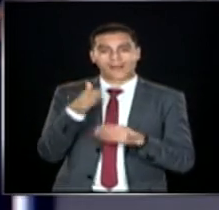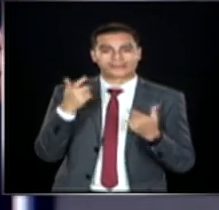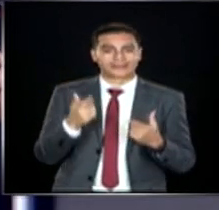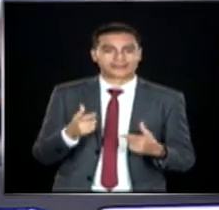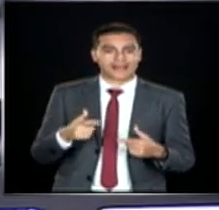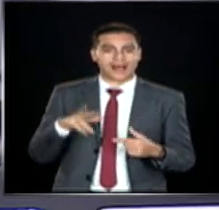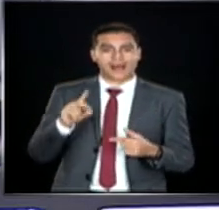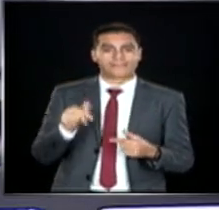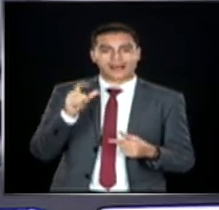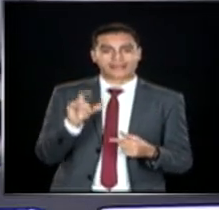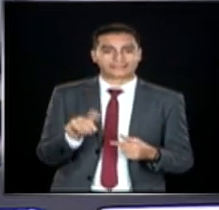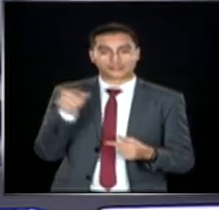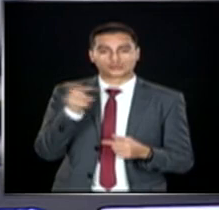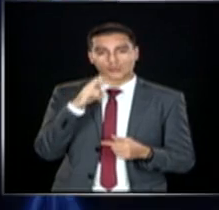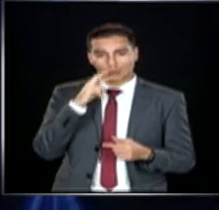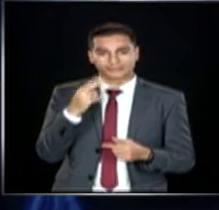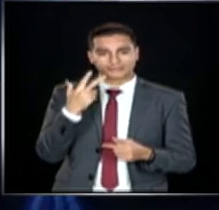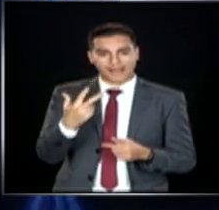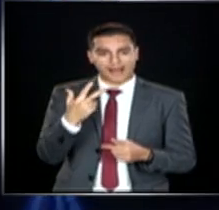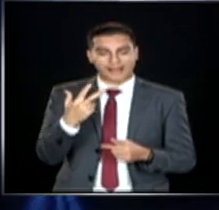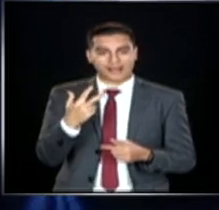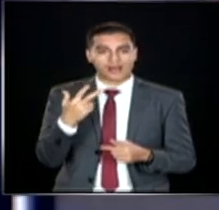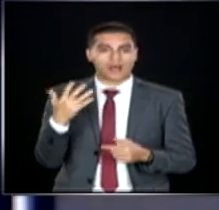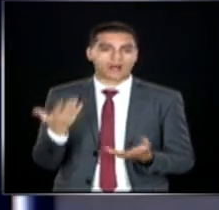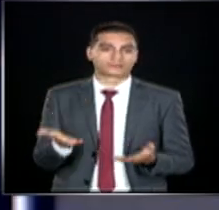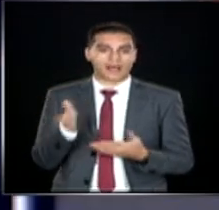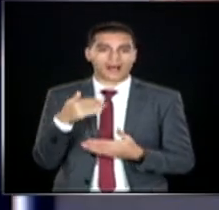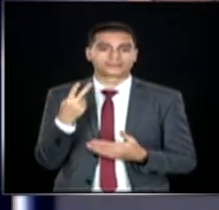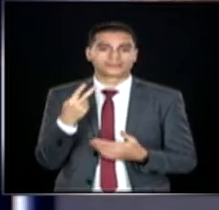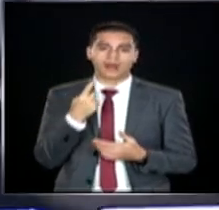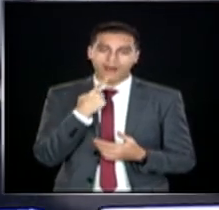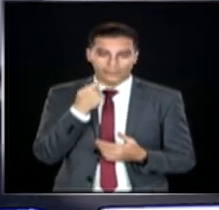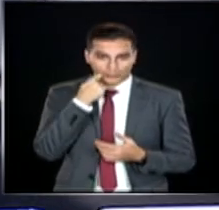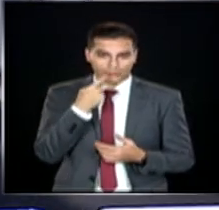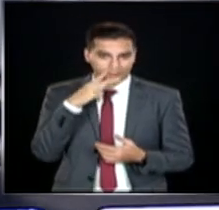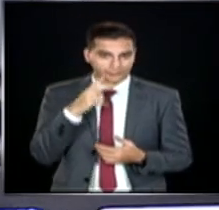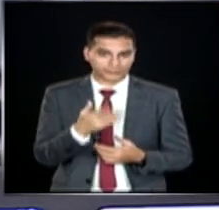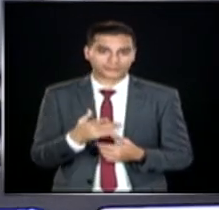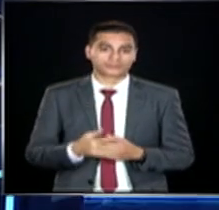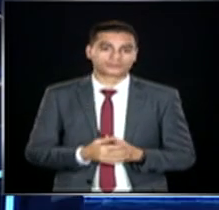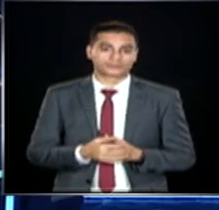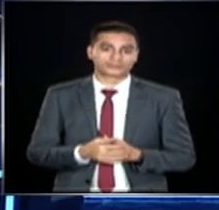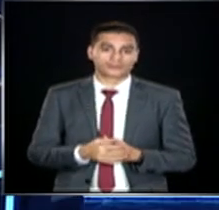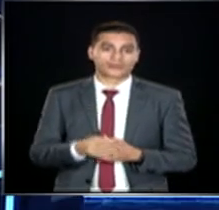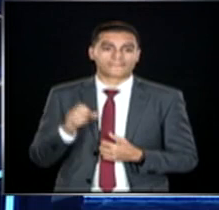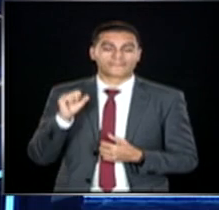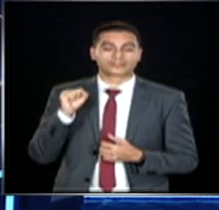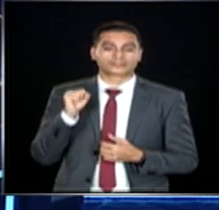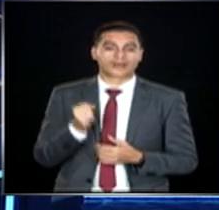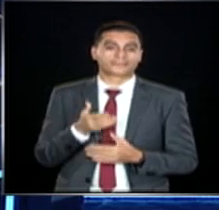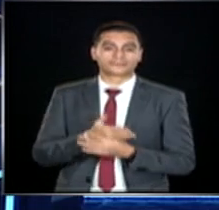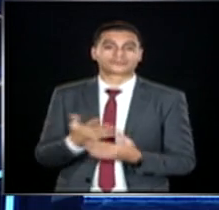إيه؟ انتوا الاثنين قلتوا 3 وهي 2. أحمر وأسود. انت حافظ الألوان كمان، ممتاز. ما هو الحزب الذي